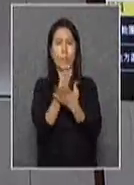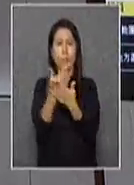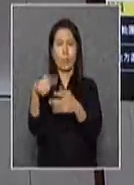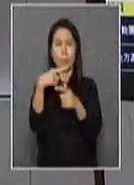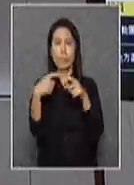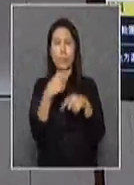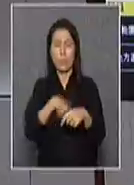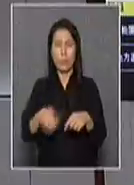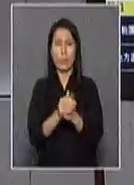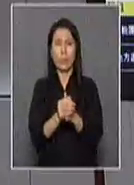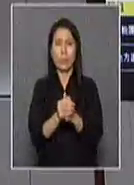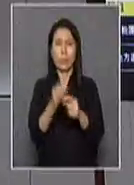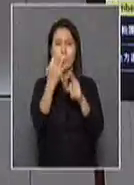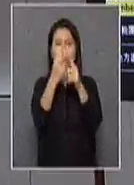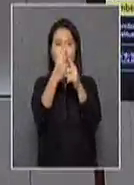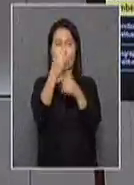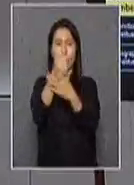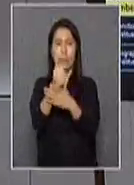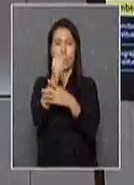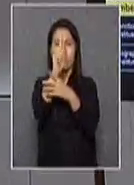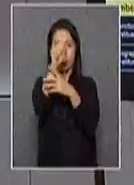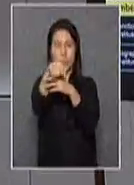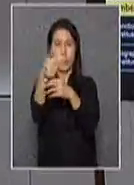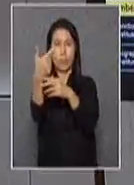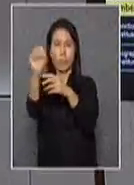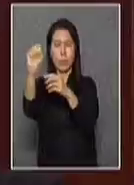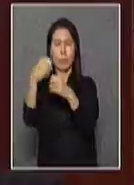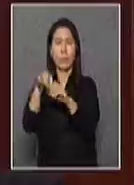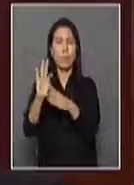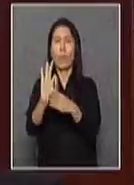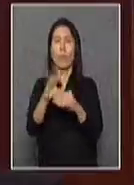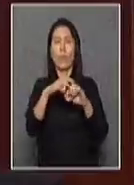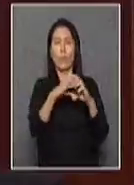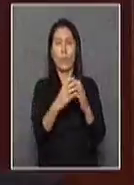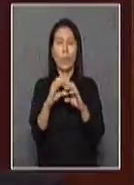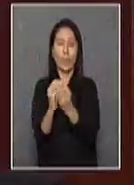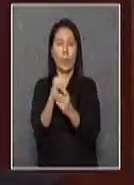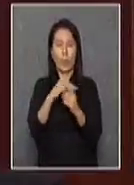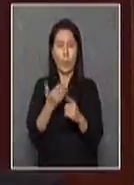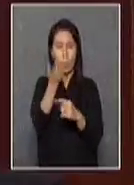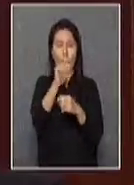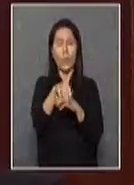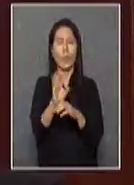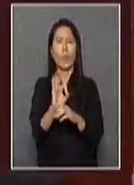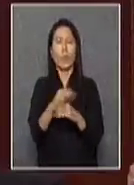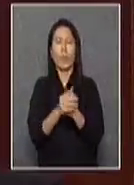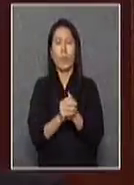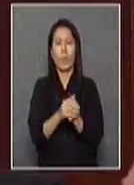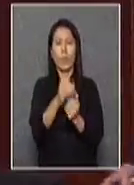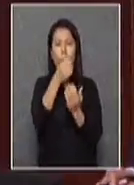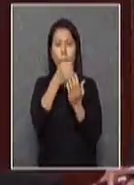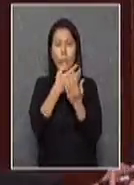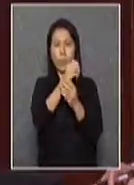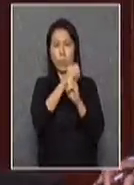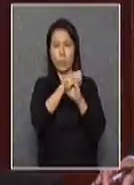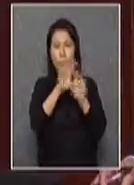舉產生的議員12位出席，1位贊成，8位反對，沒有人棄權。議題未獲得兩部分在席委員分別以過半數贊成，我宣布修